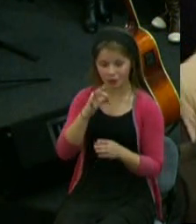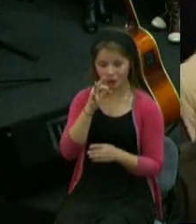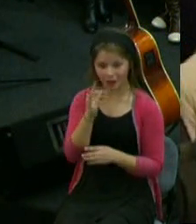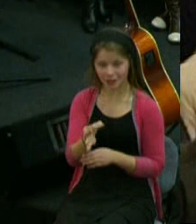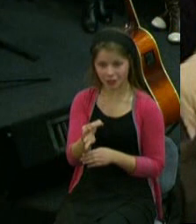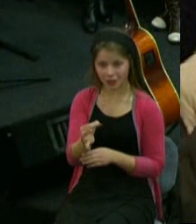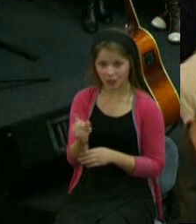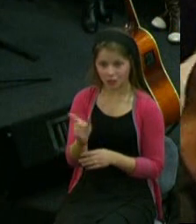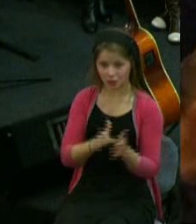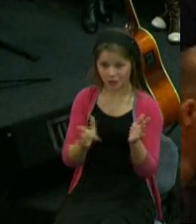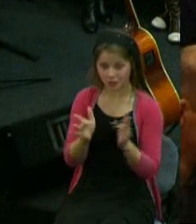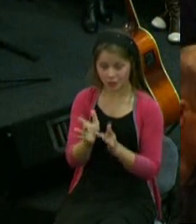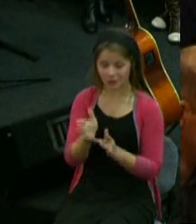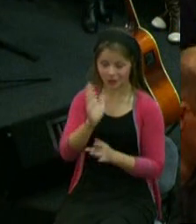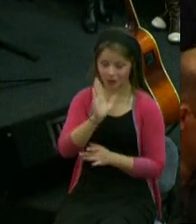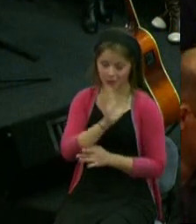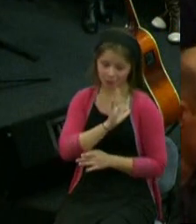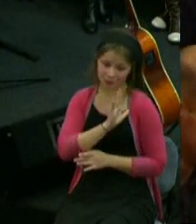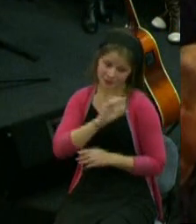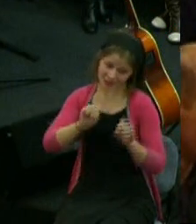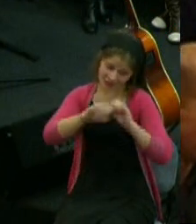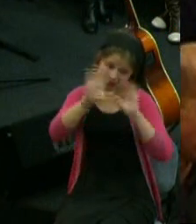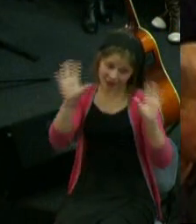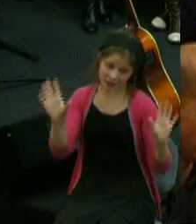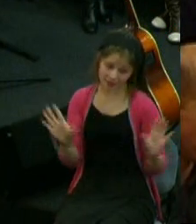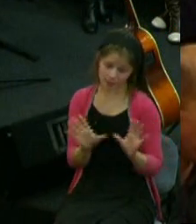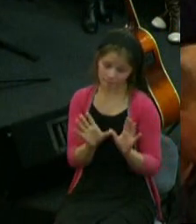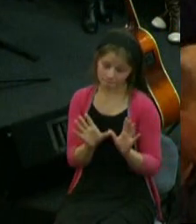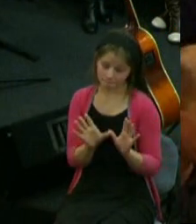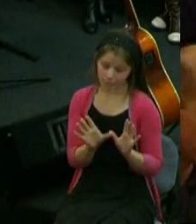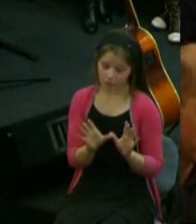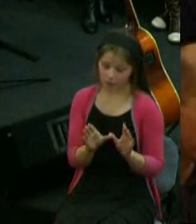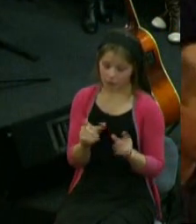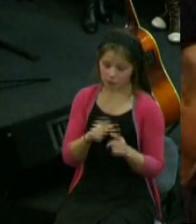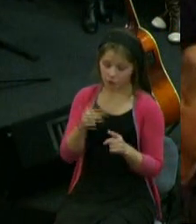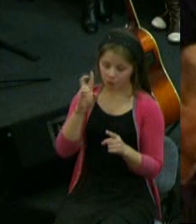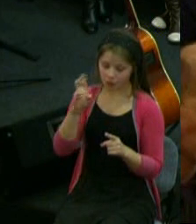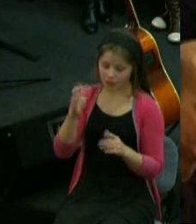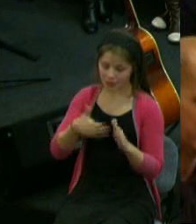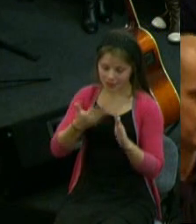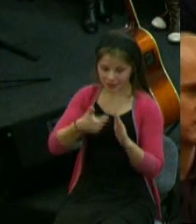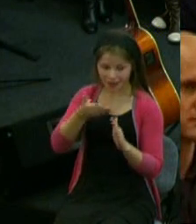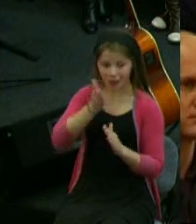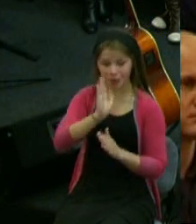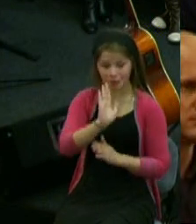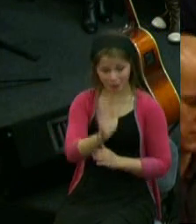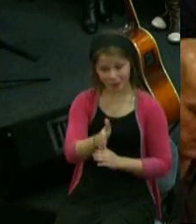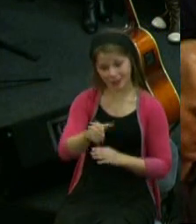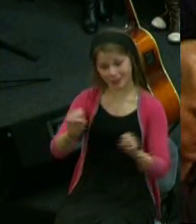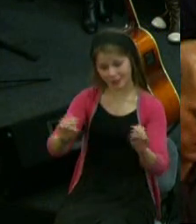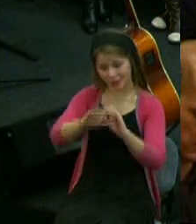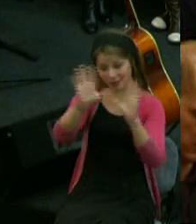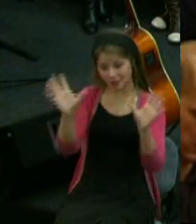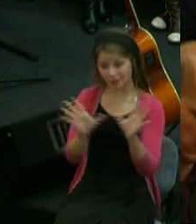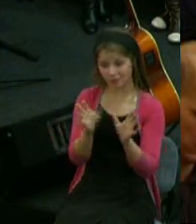що Христос, Він був святим, чи не так? Він був святим, і Слово Боже нас закликає, будьте святі, коли, брати